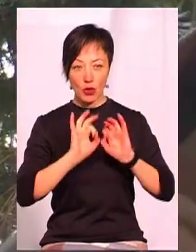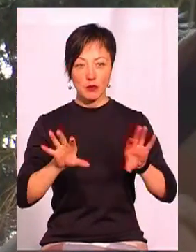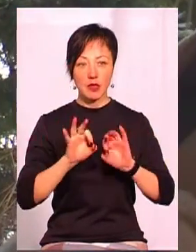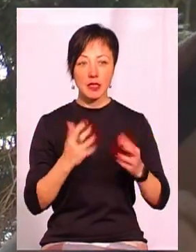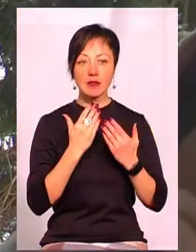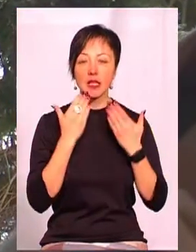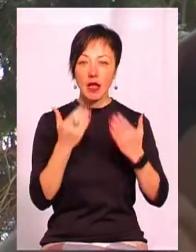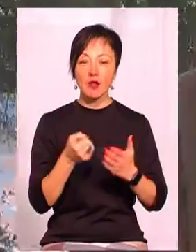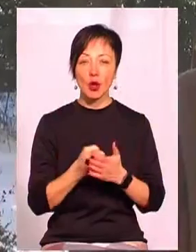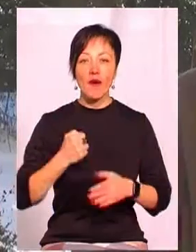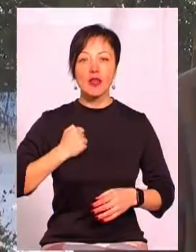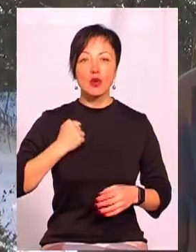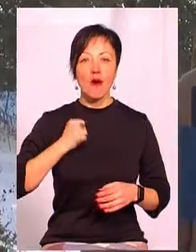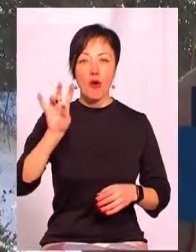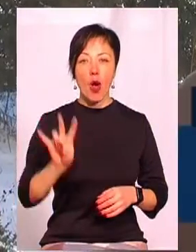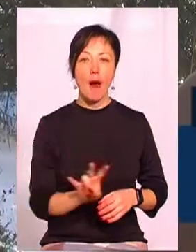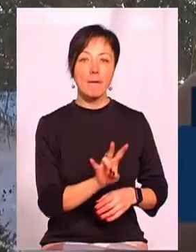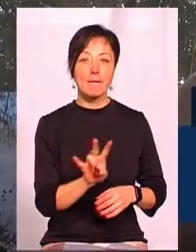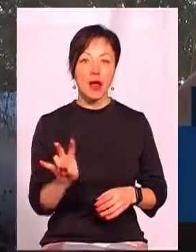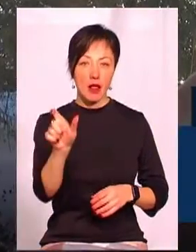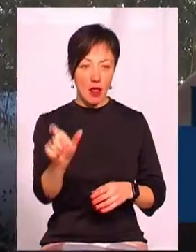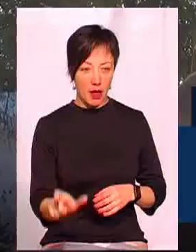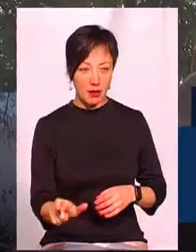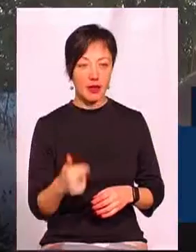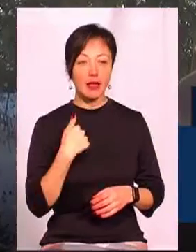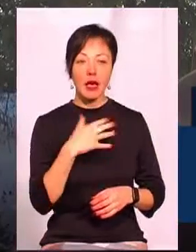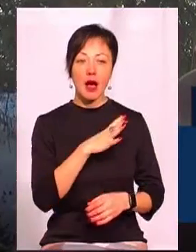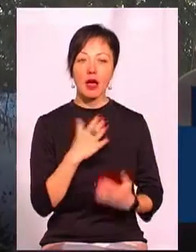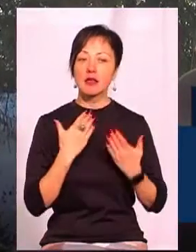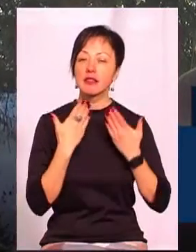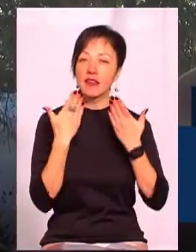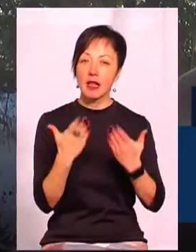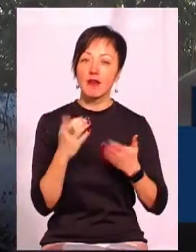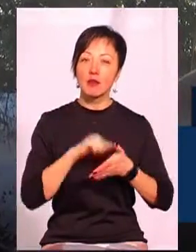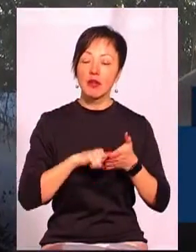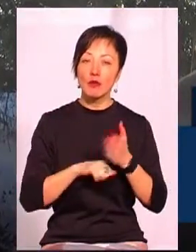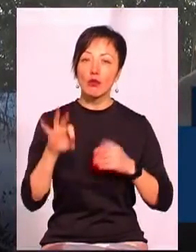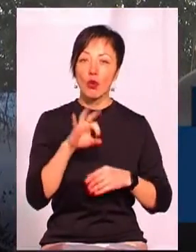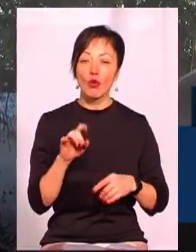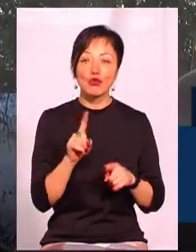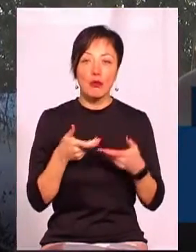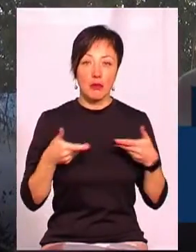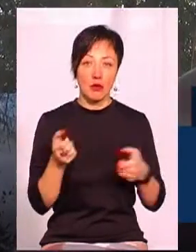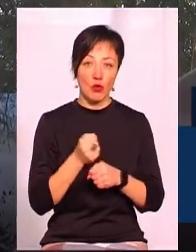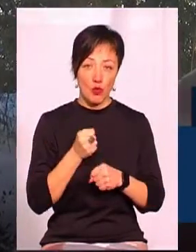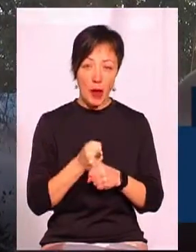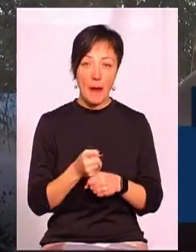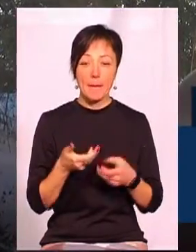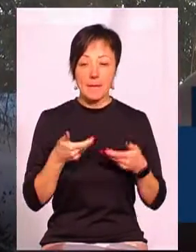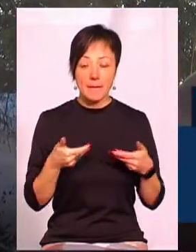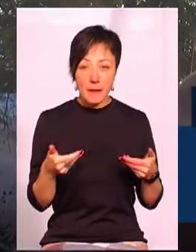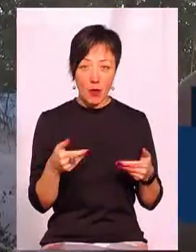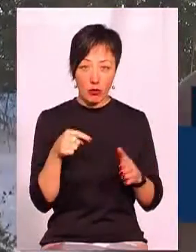звертався до військового капелана. Я звертався і з приводу того, що ми робимо. Тобто ми, по суті,